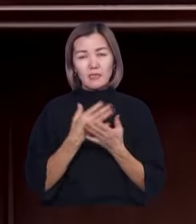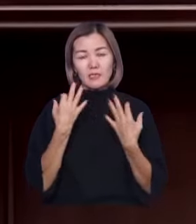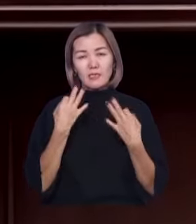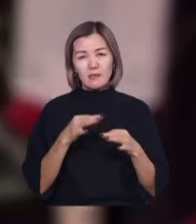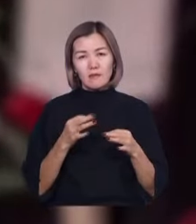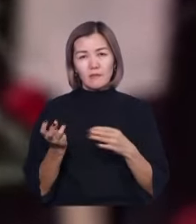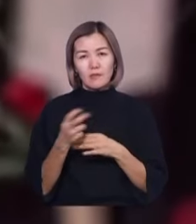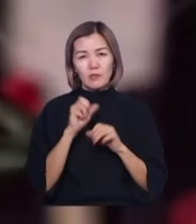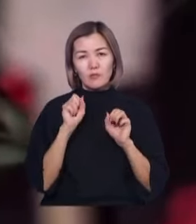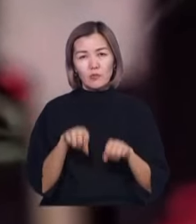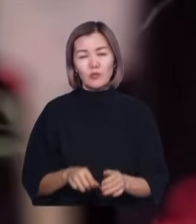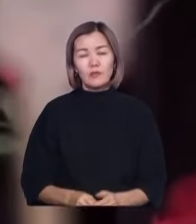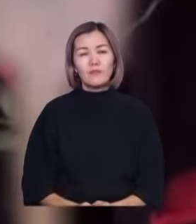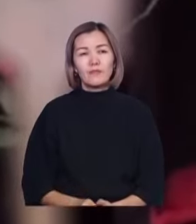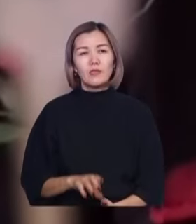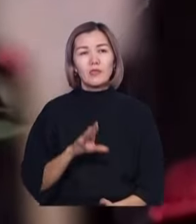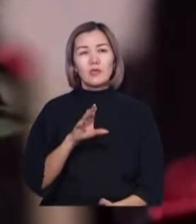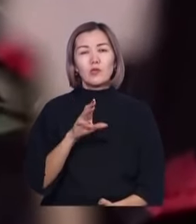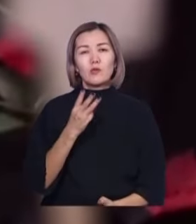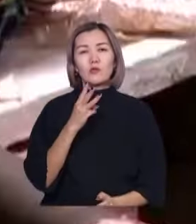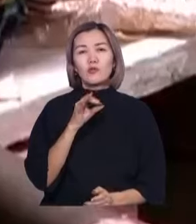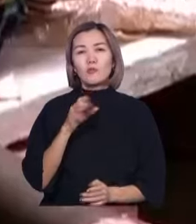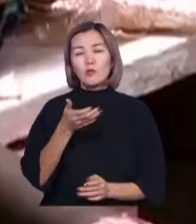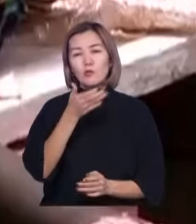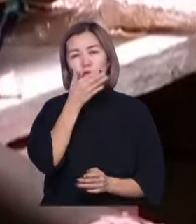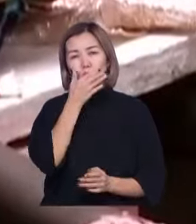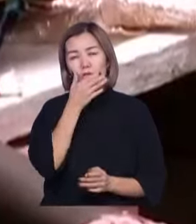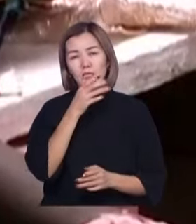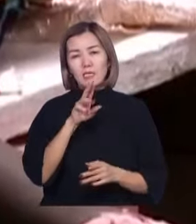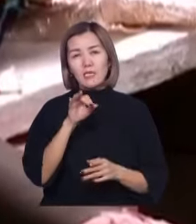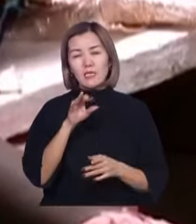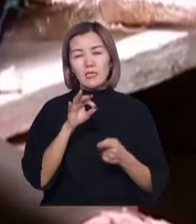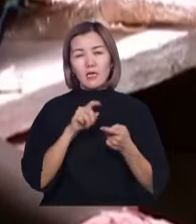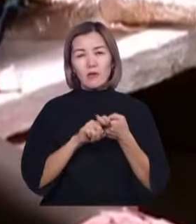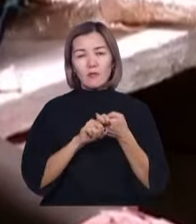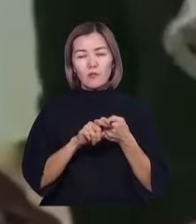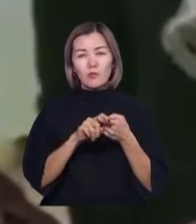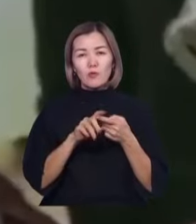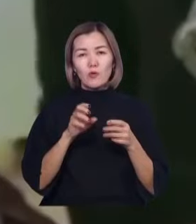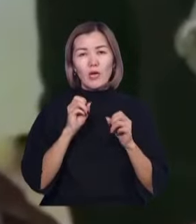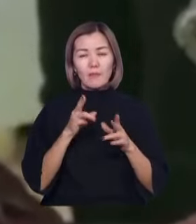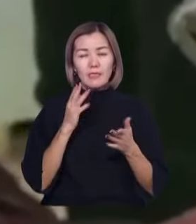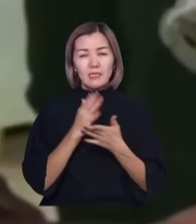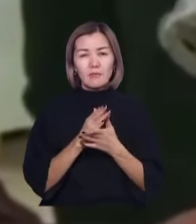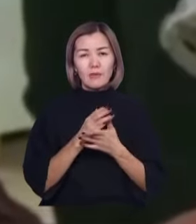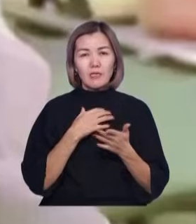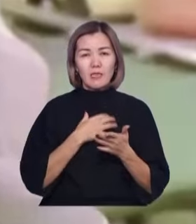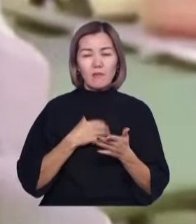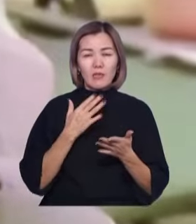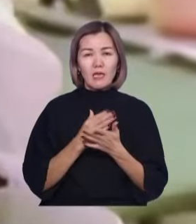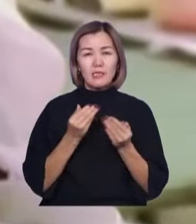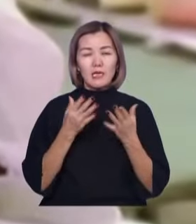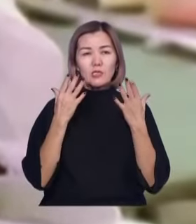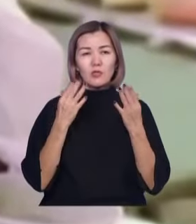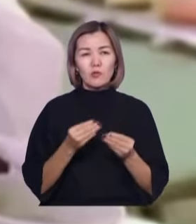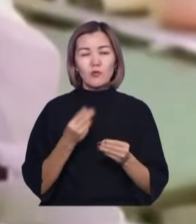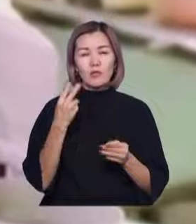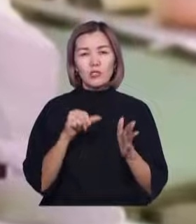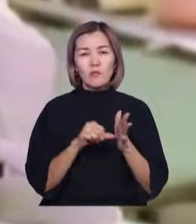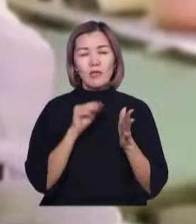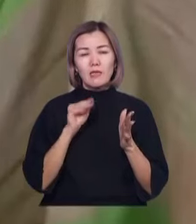ашық. Суданның 3 миллион тұрғынына тырысқақ жұқтыру қаупі төніп тұр. ЮНИСЕФ өкілдері осылай деп дабыл қақты. Қазірдің өзіне